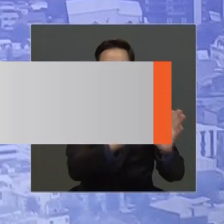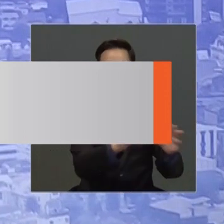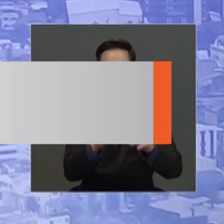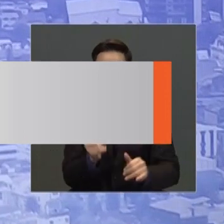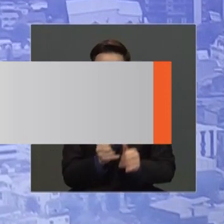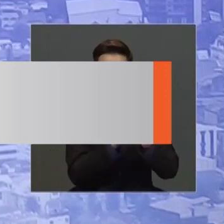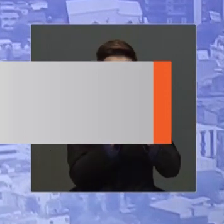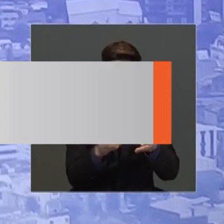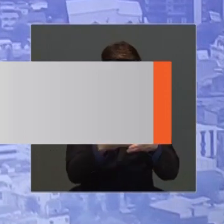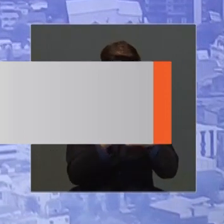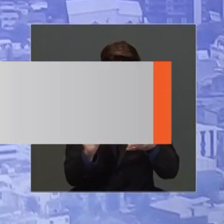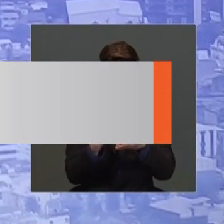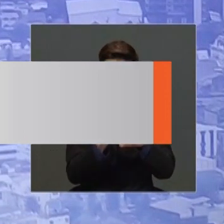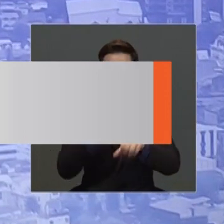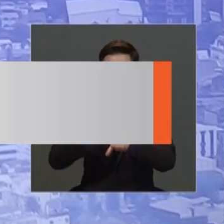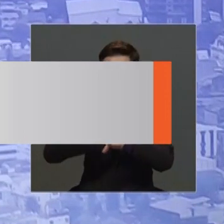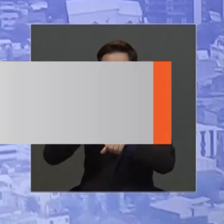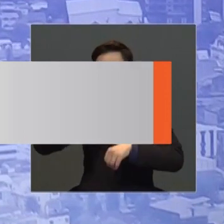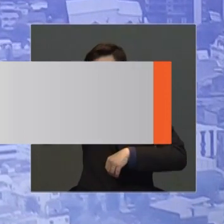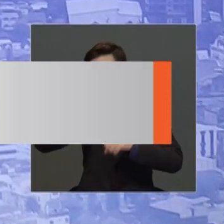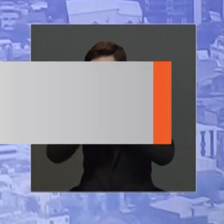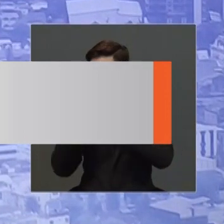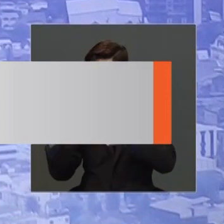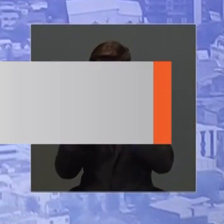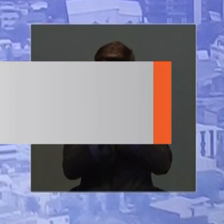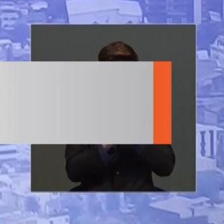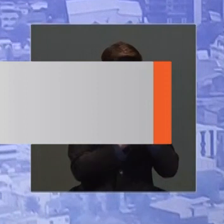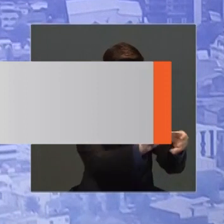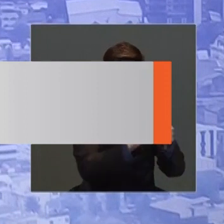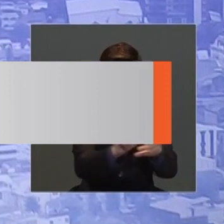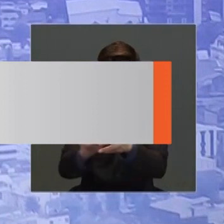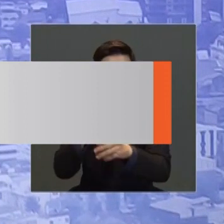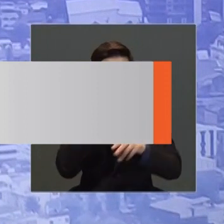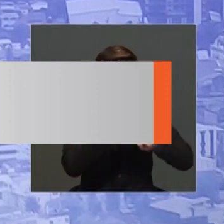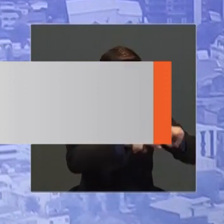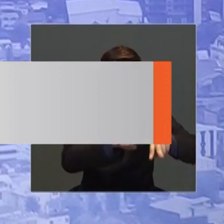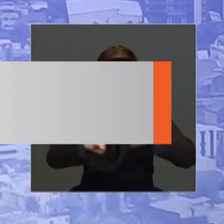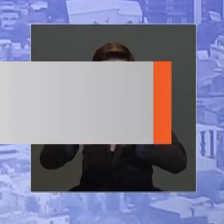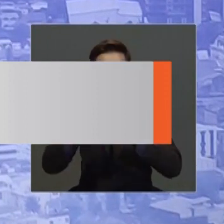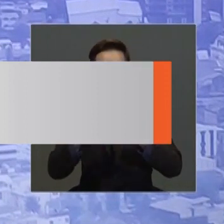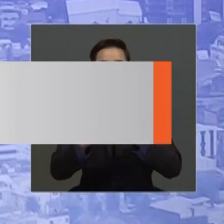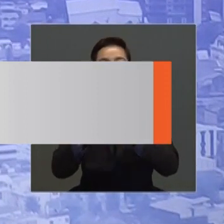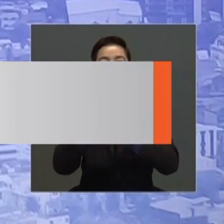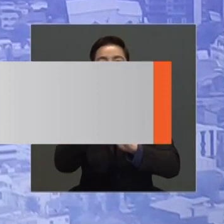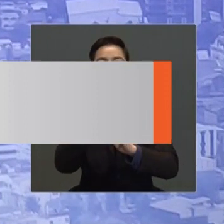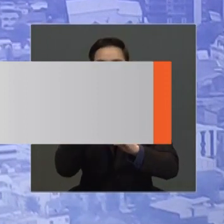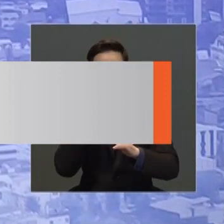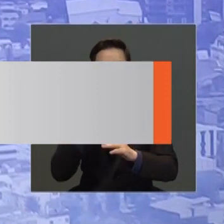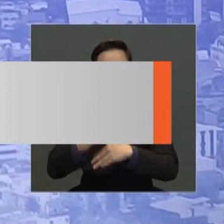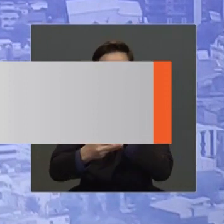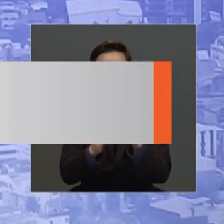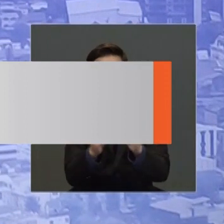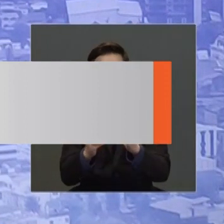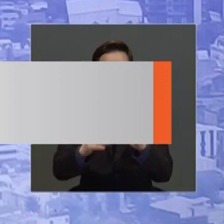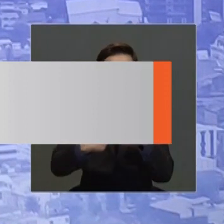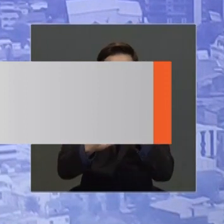ช่วยดูแลโดยผู้เชี่ยวชาญของกรมควบคุมโรคนะคะก็จะทำให้ทางสำนักงานเขตเนี่ยขับเคลื่อนมาตร